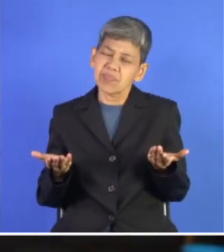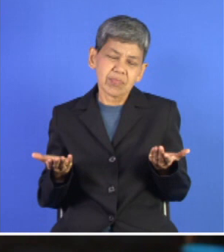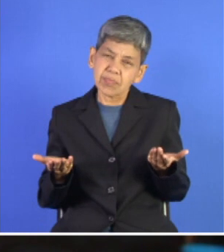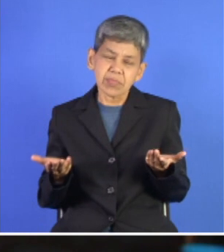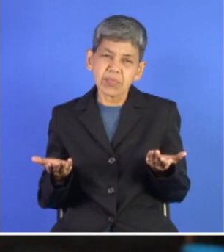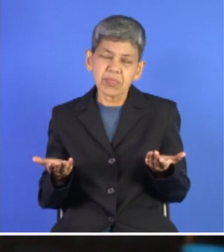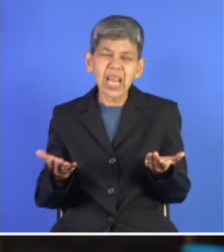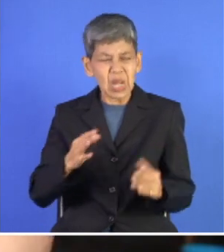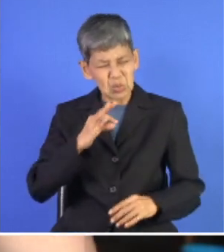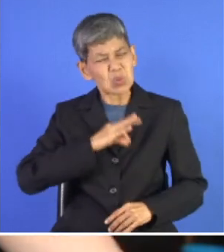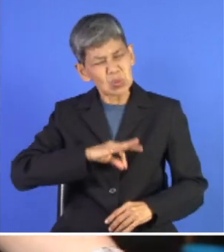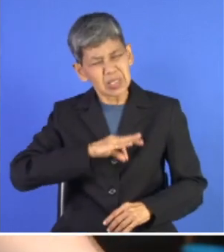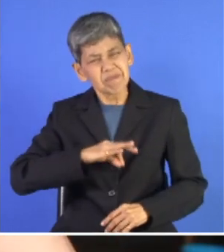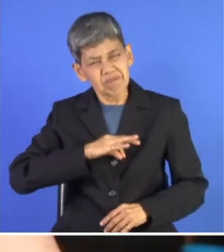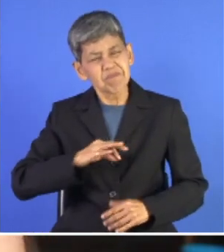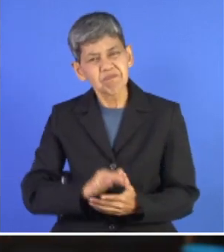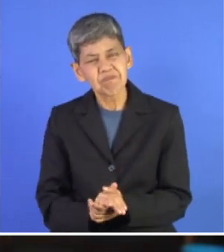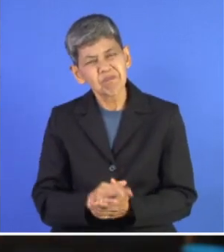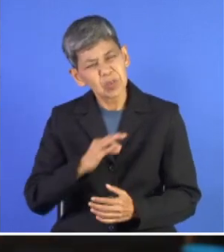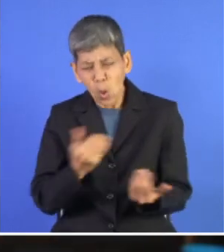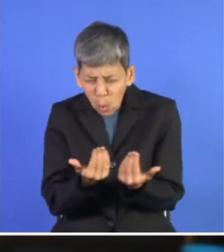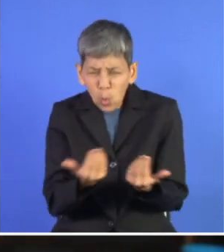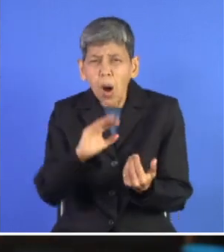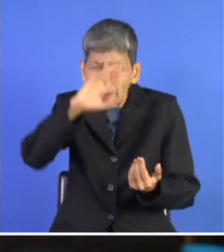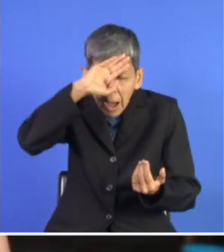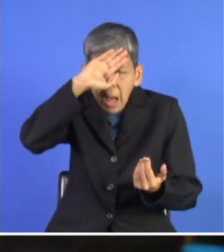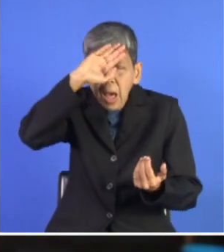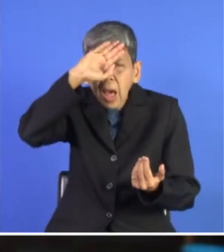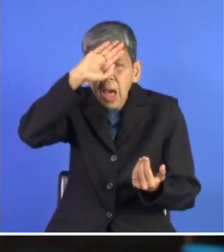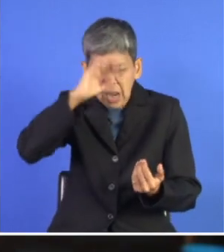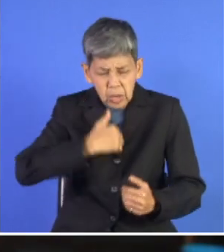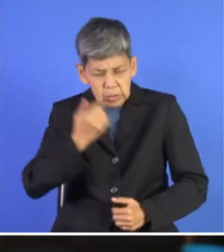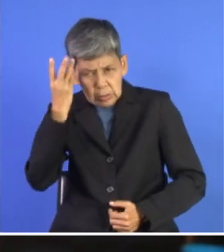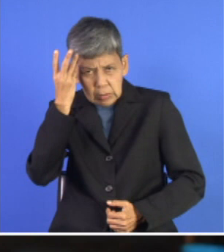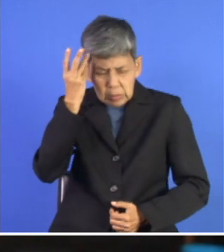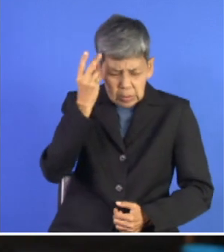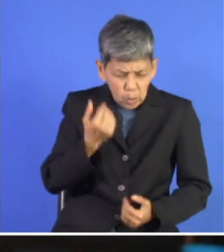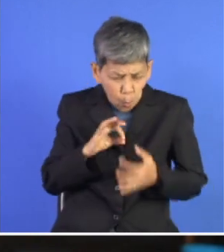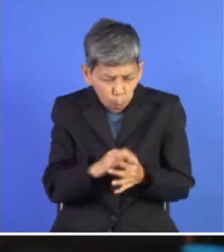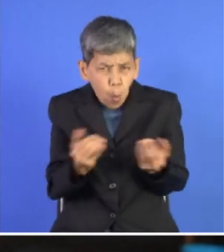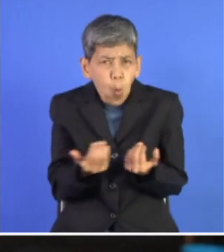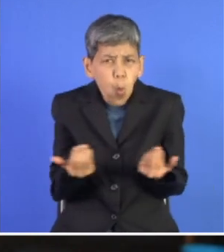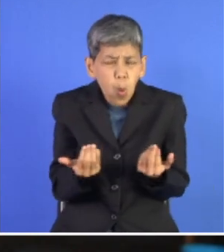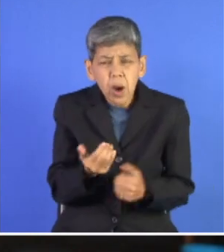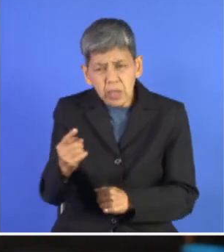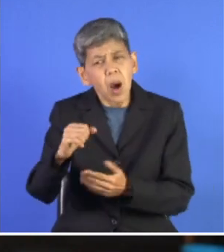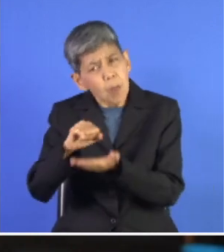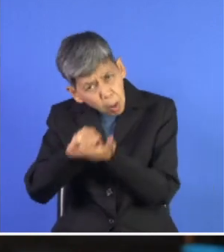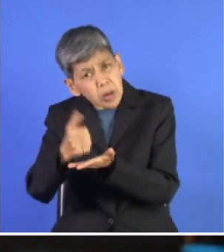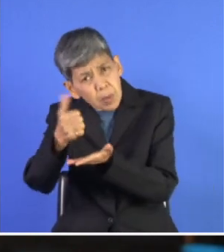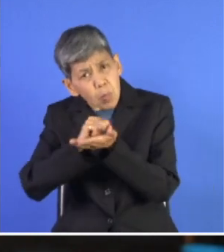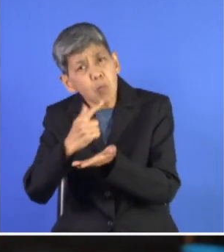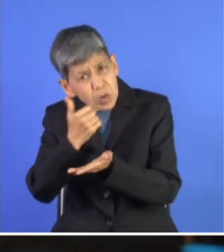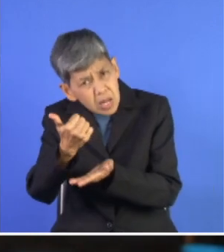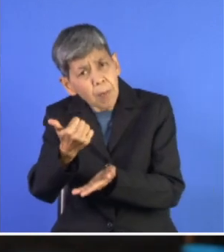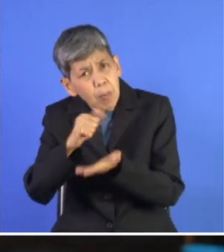มันรู้สึกแบบลูกเราก็ไม่สบายใช่ไหมเราก็ใจไม่ดีมากพอแล้วอ่ะแต่ว่าเขาน่าจะบริการเราให้เราดีๆ